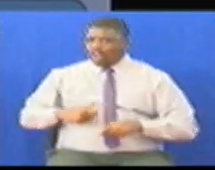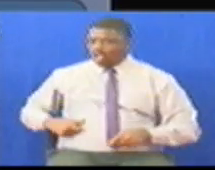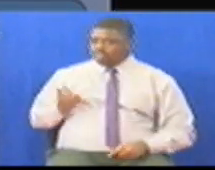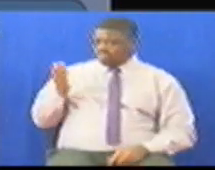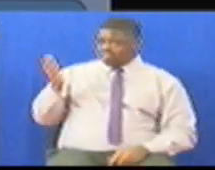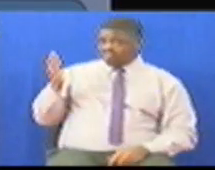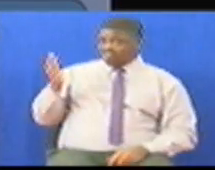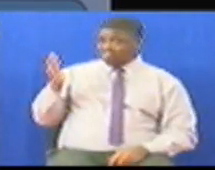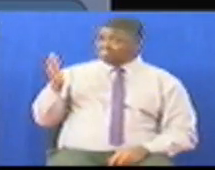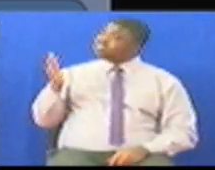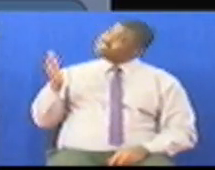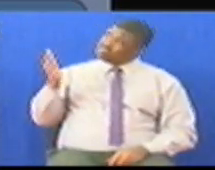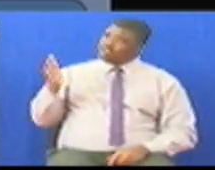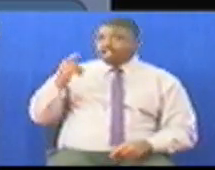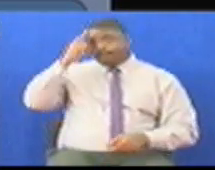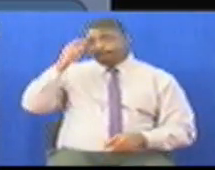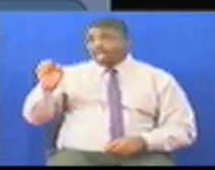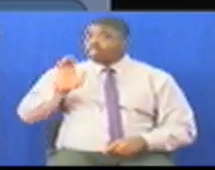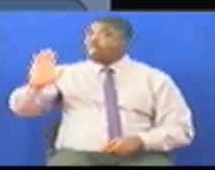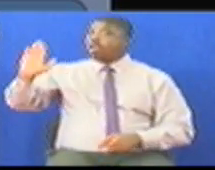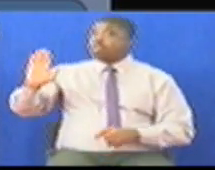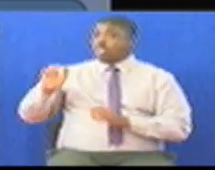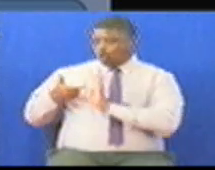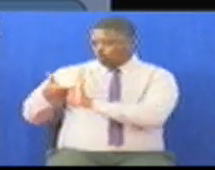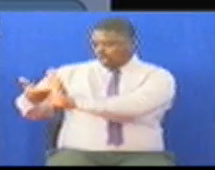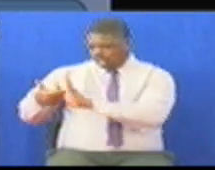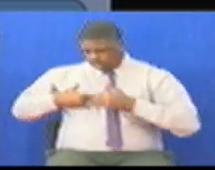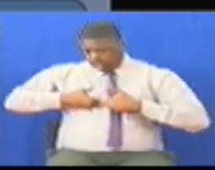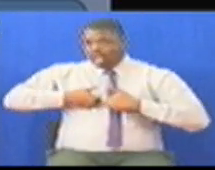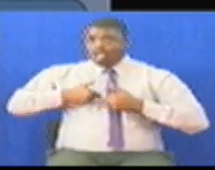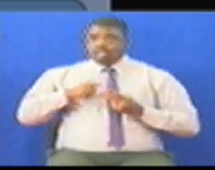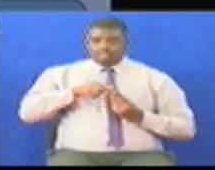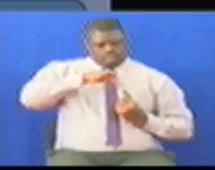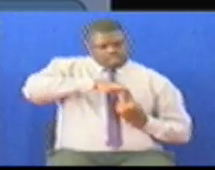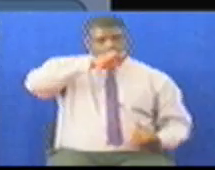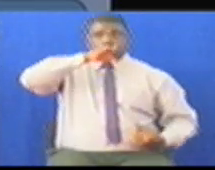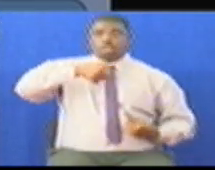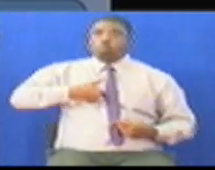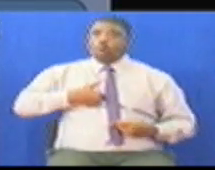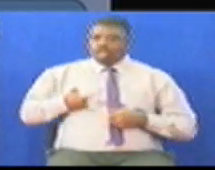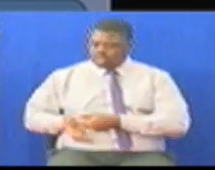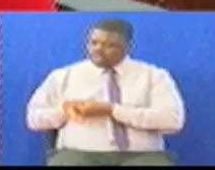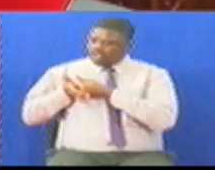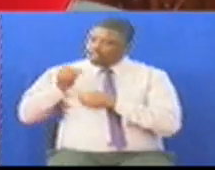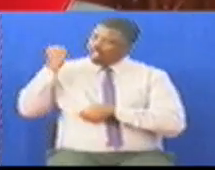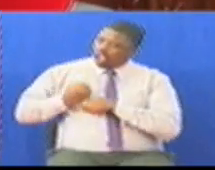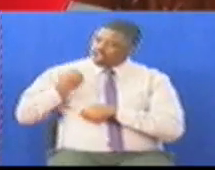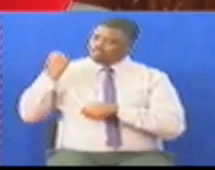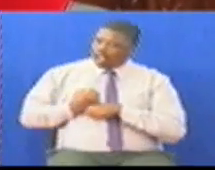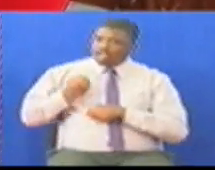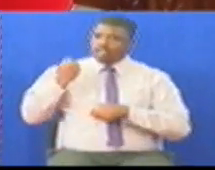Magufuli kwa imani kubwa aliyoionyesha kwangu na kuniteua nimsaidie kufanya kazi